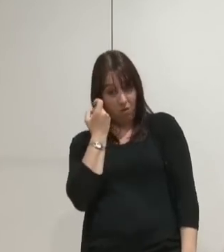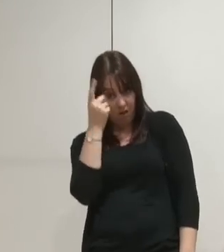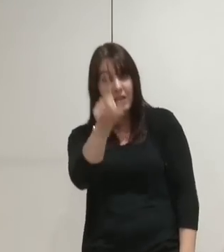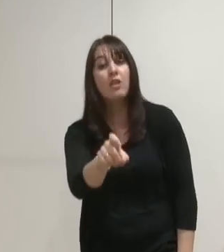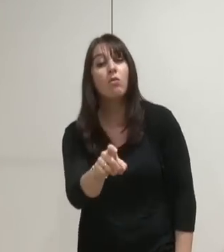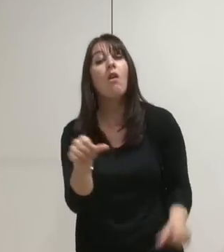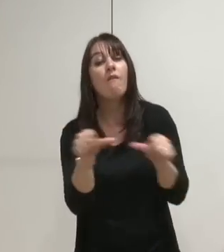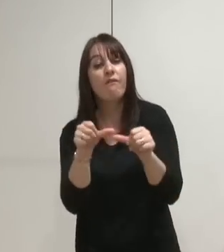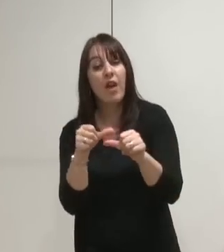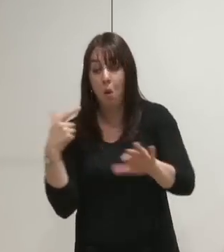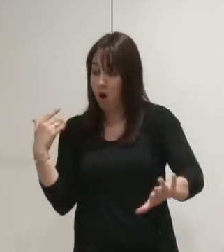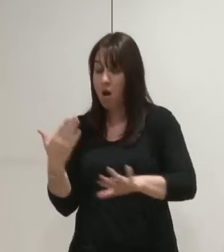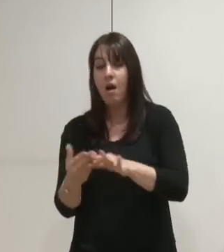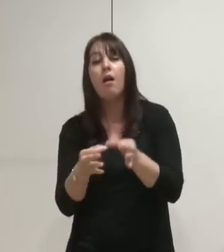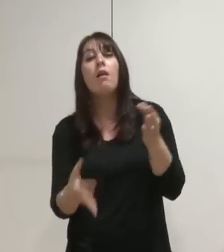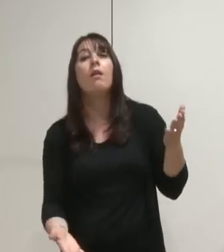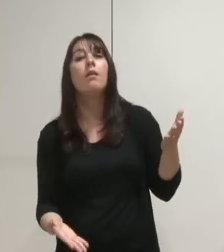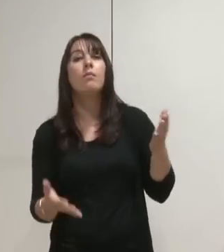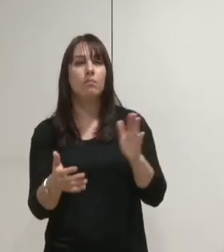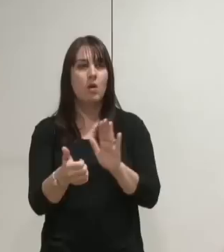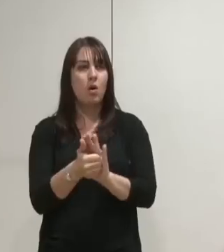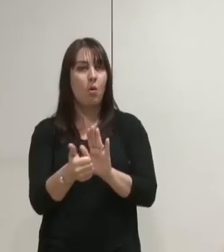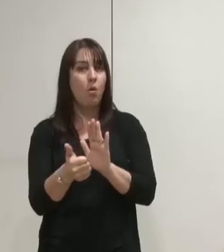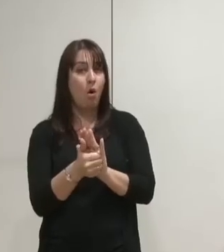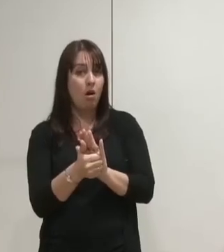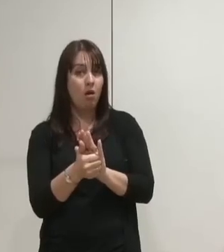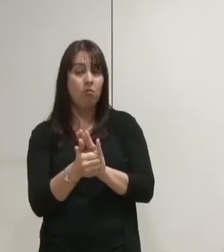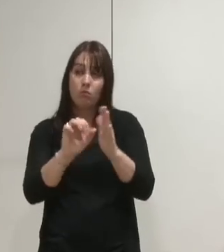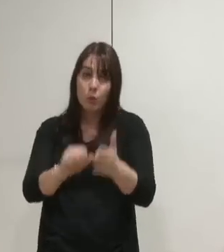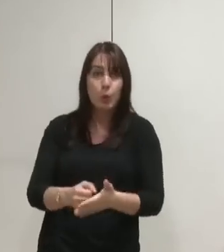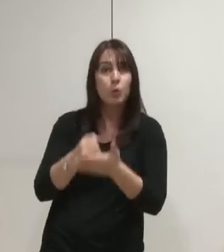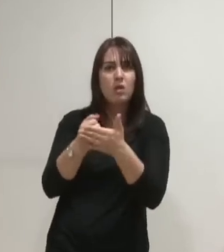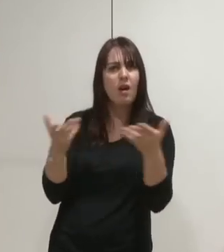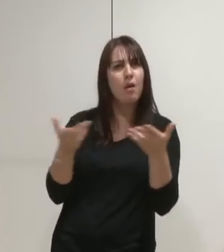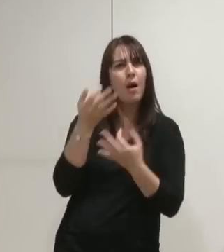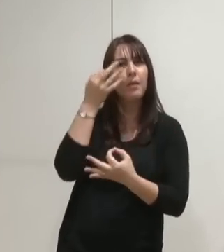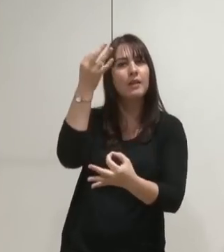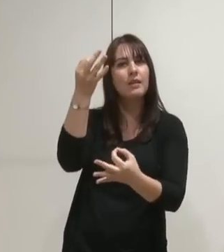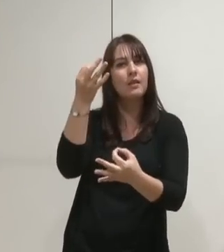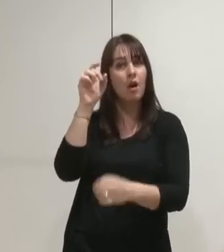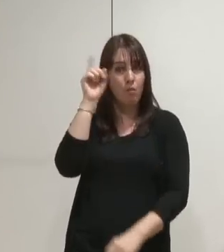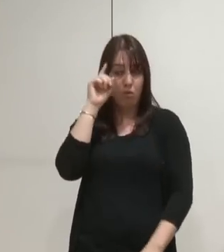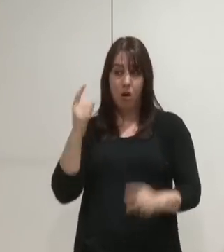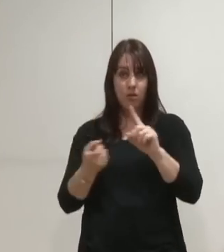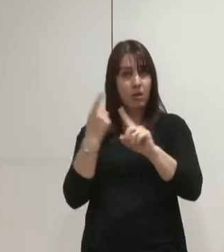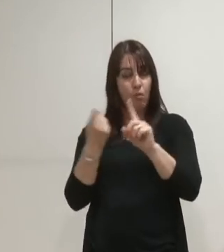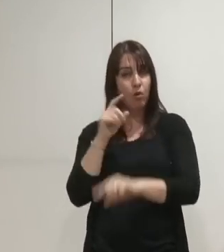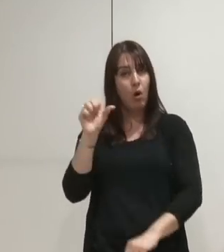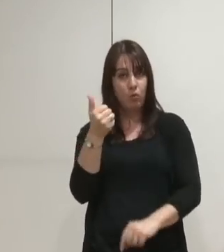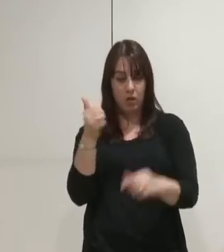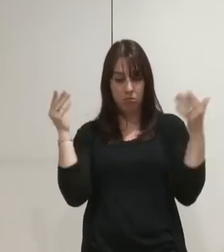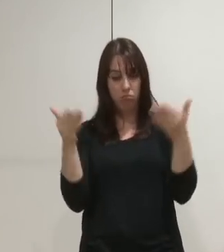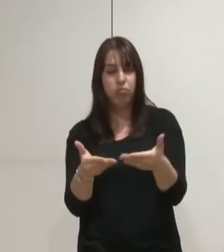qu'avez-vous fait quel a été le rôle de soutien parce que c'est aussi au centre de cette question et de ce